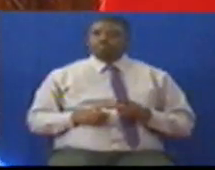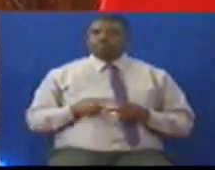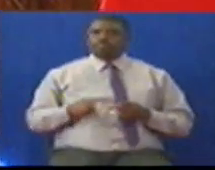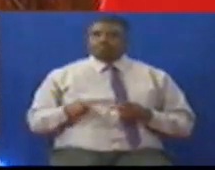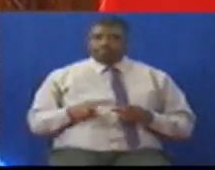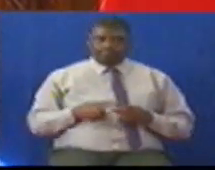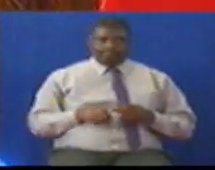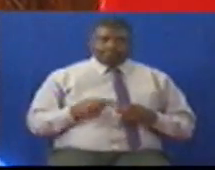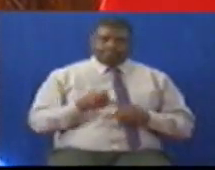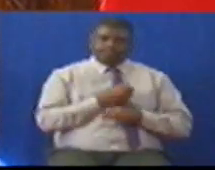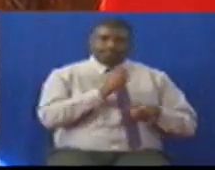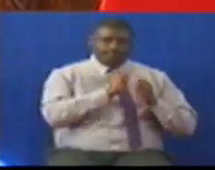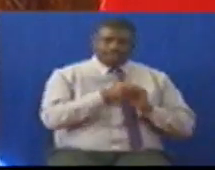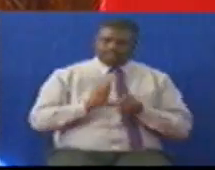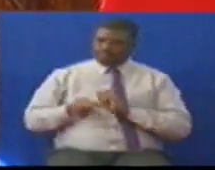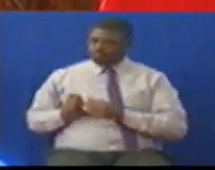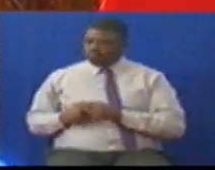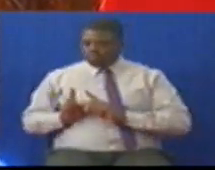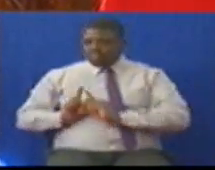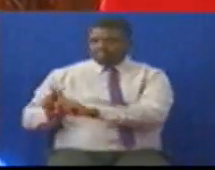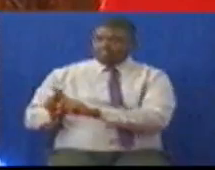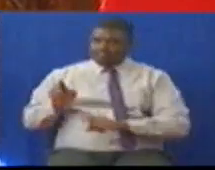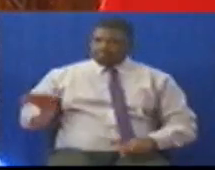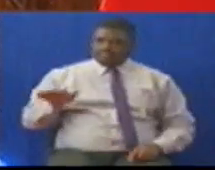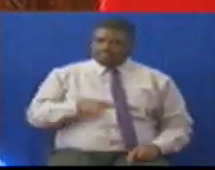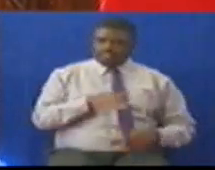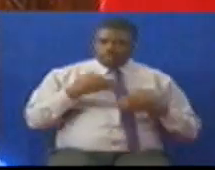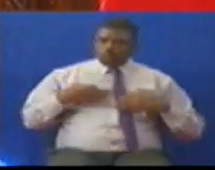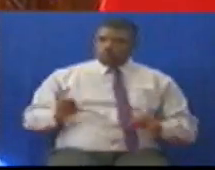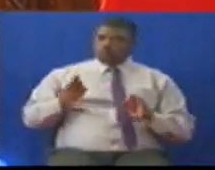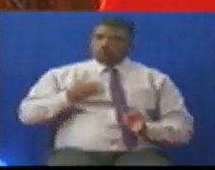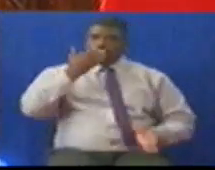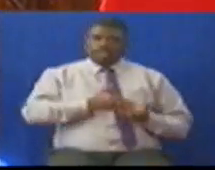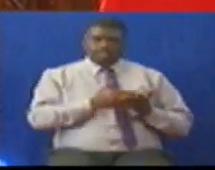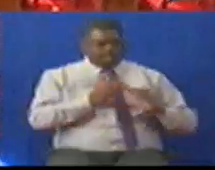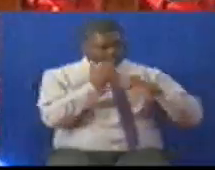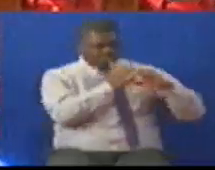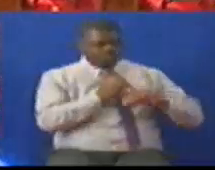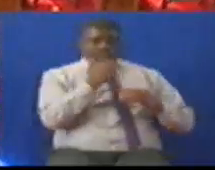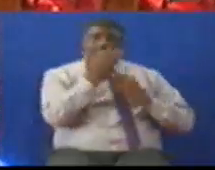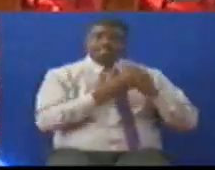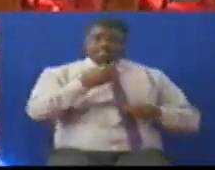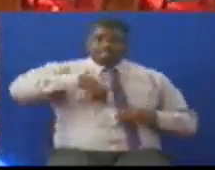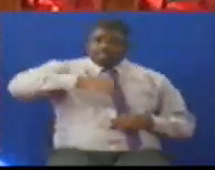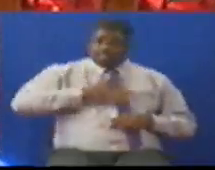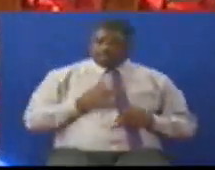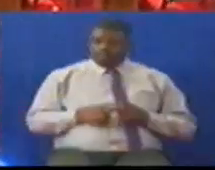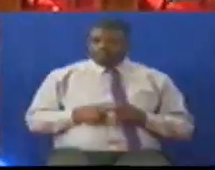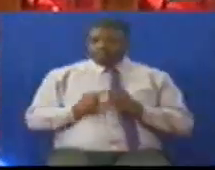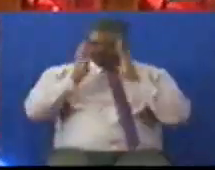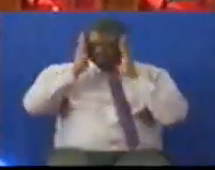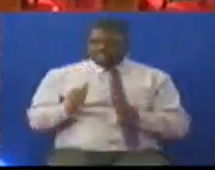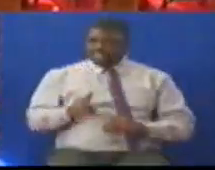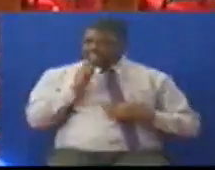na kuzifanyia marekebisho ziandane na mazingira ya uhuru, haki na demokrasia ya nchi yetu. Mheshimiwa Spika,